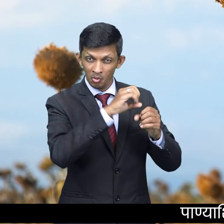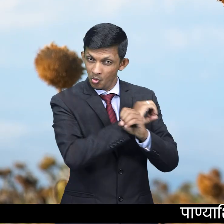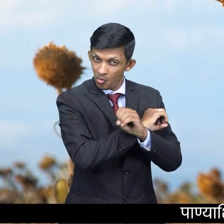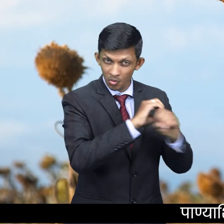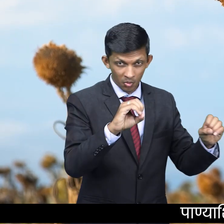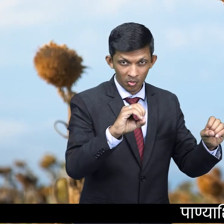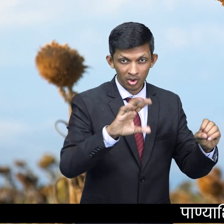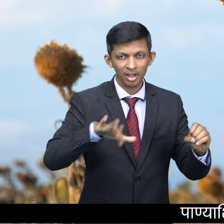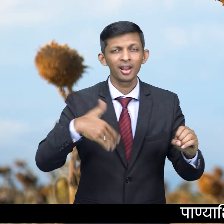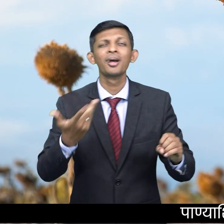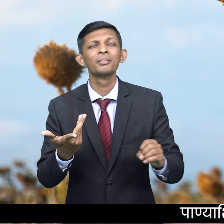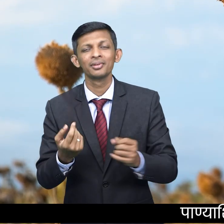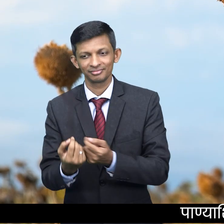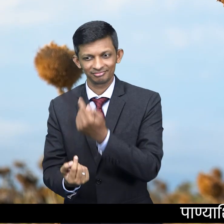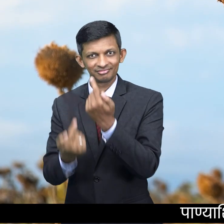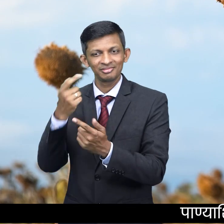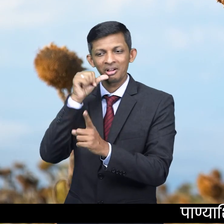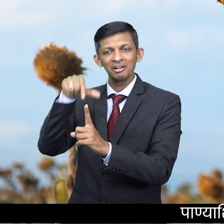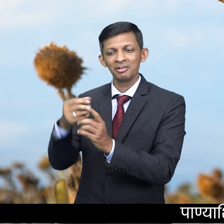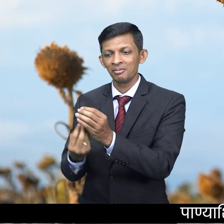पाण्याशिवाय पिके वाढू शकत नाहीत.